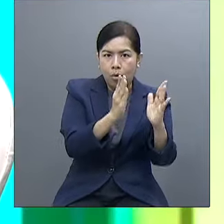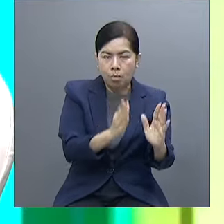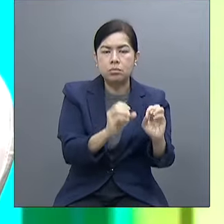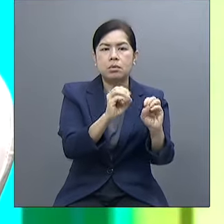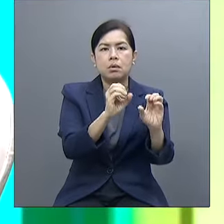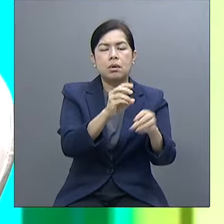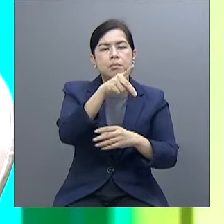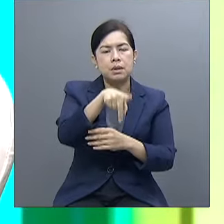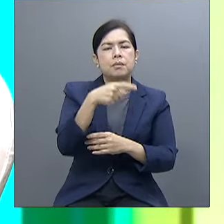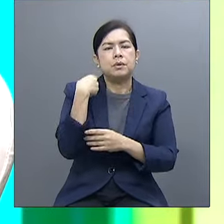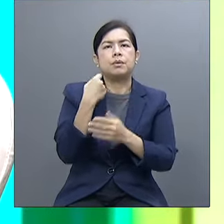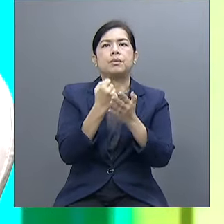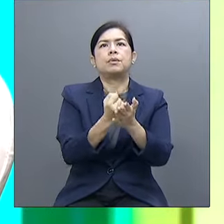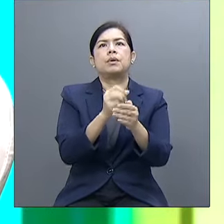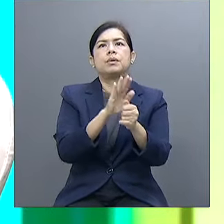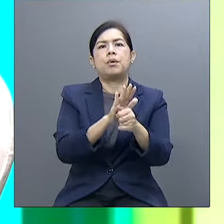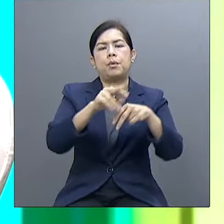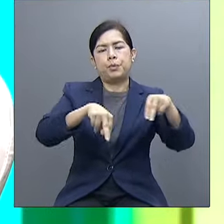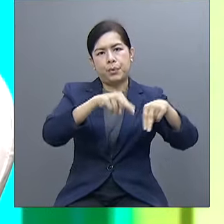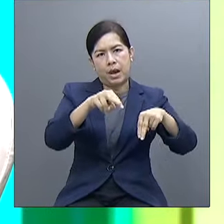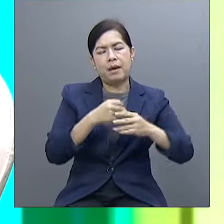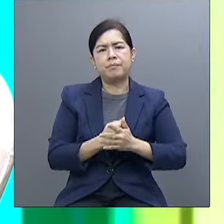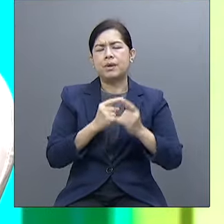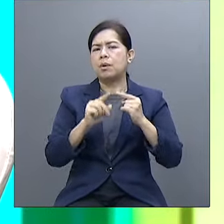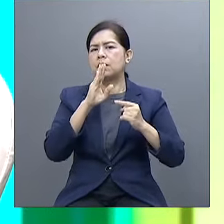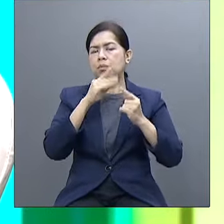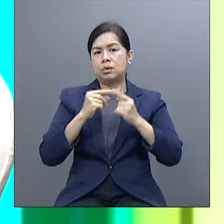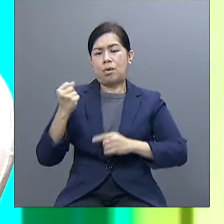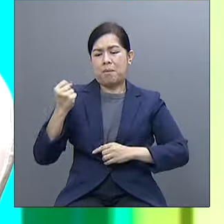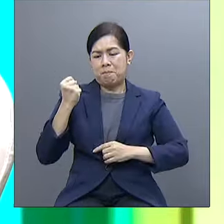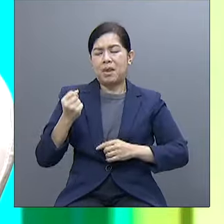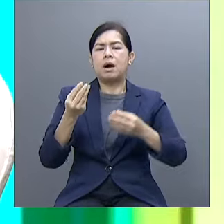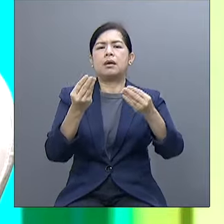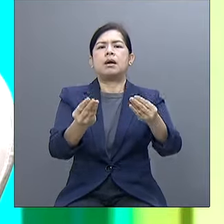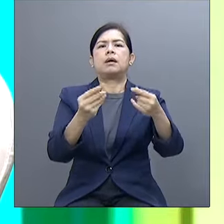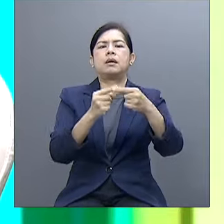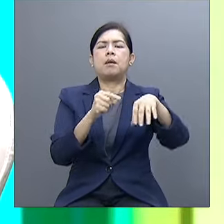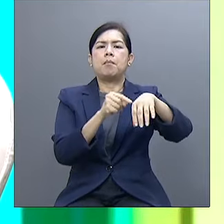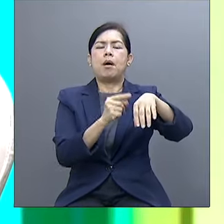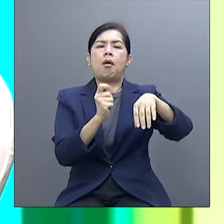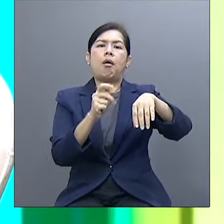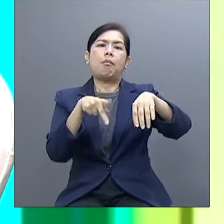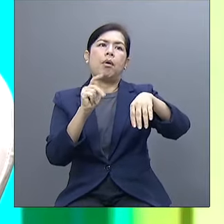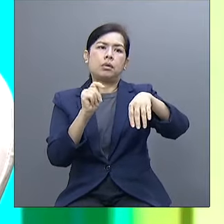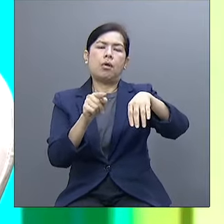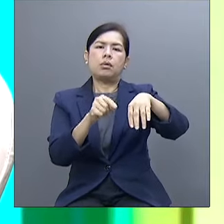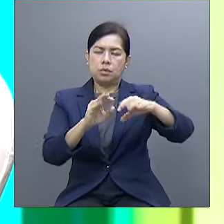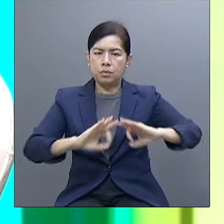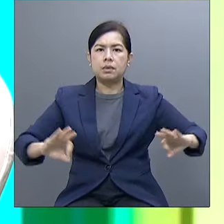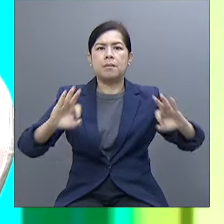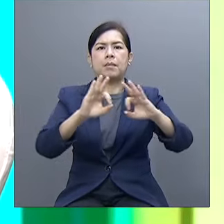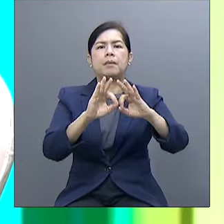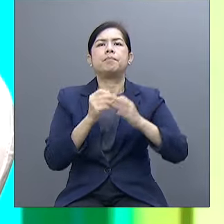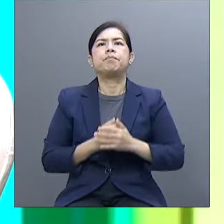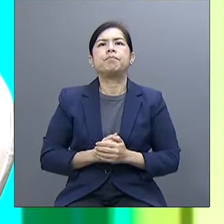สที่มากกว่านั้นไปด้วยถ้าเกิดว่ามอบหมายอำนาจหน้าที่มาให้กับทางท้องถิ่นด้วยนะคะทีนี้ดูเหมือนว่าจะเป็นข้อเสนอร่วมกันที่เห็น